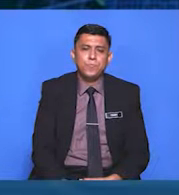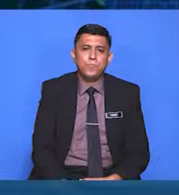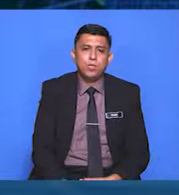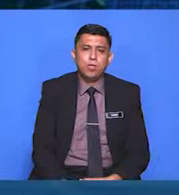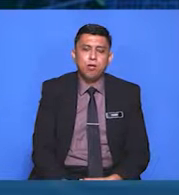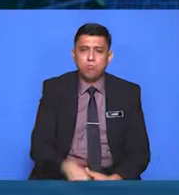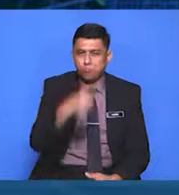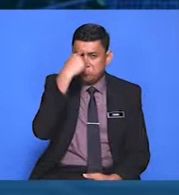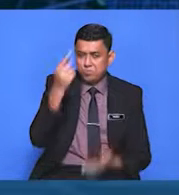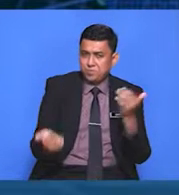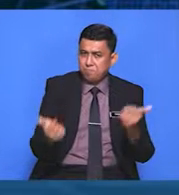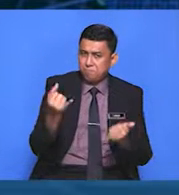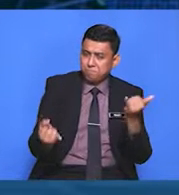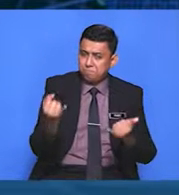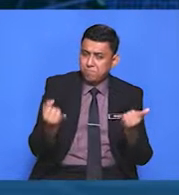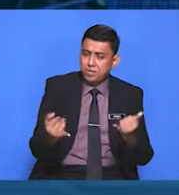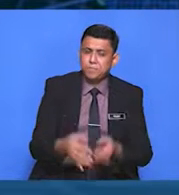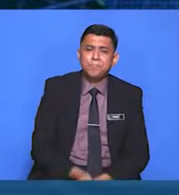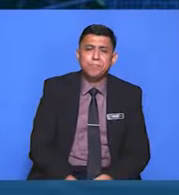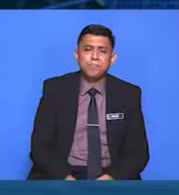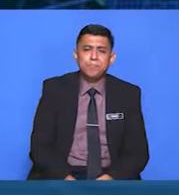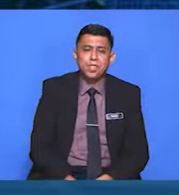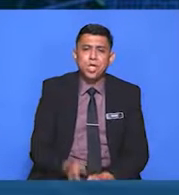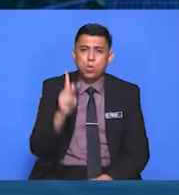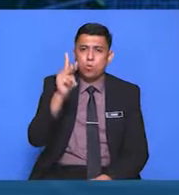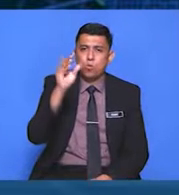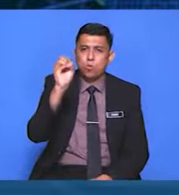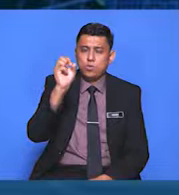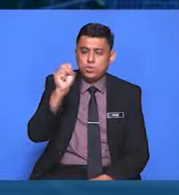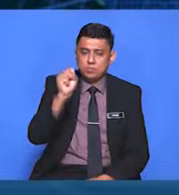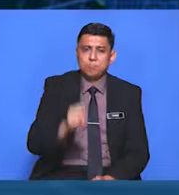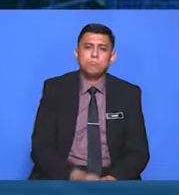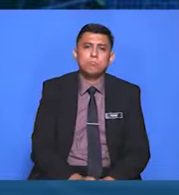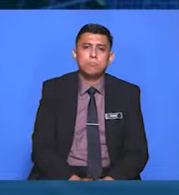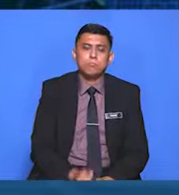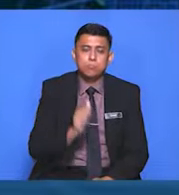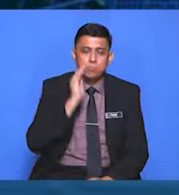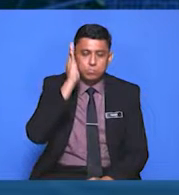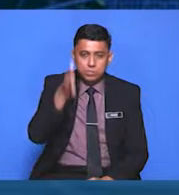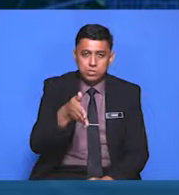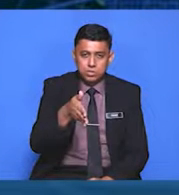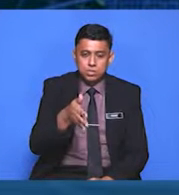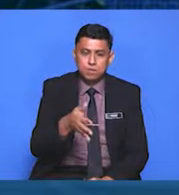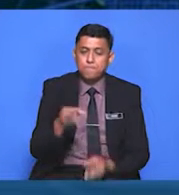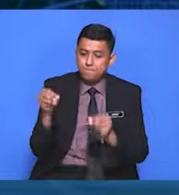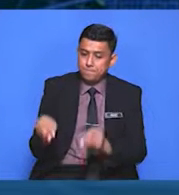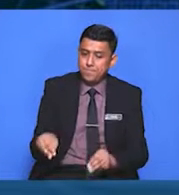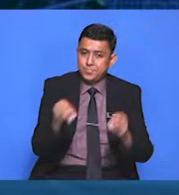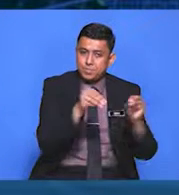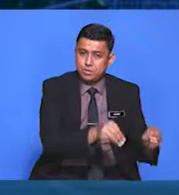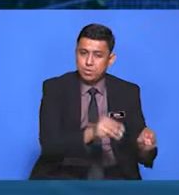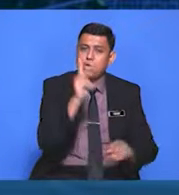kos pengeluaran. Firma-firma pengeluar akan memindahkan